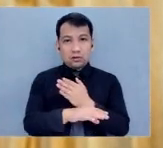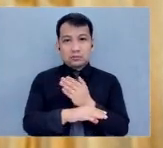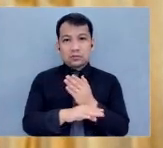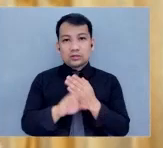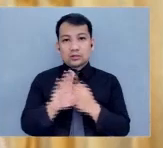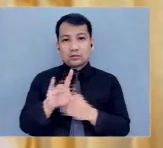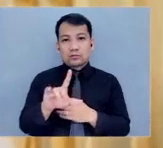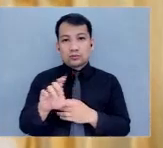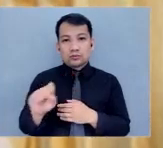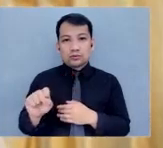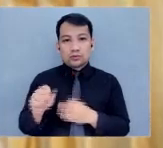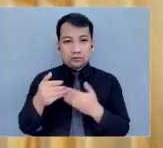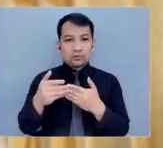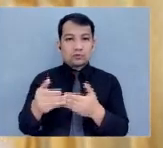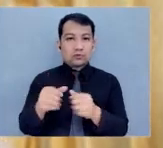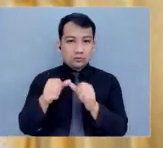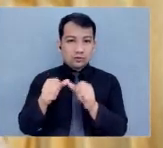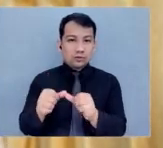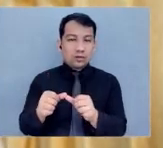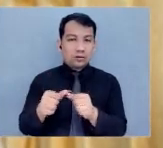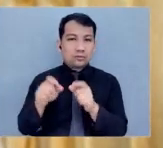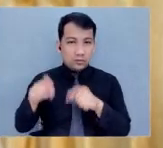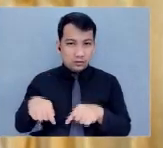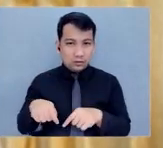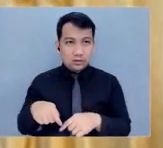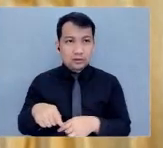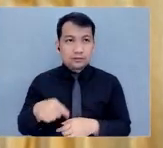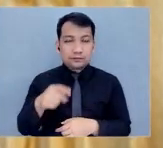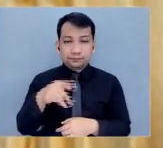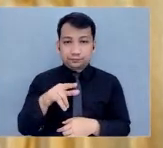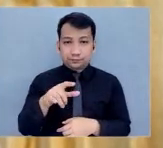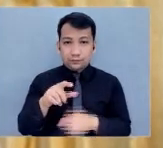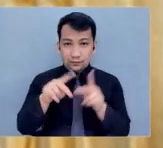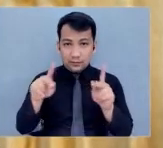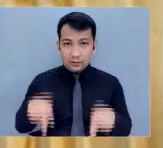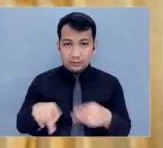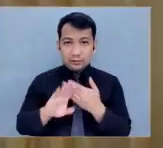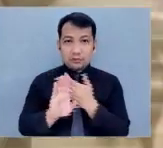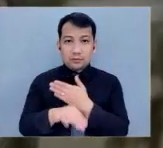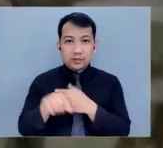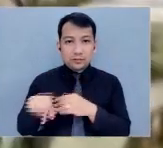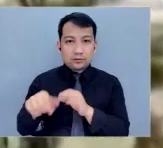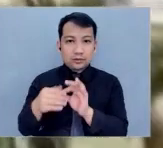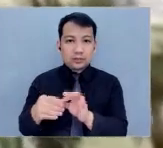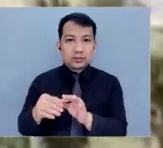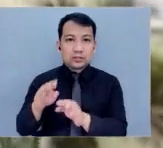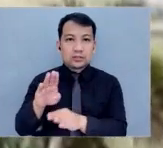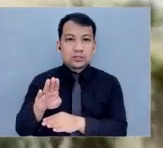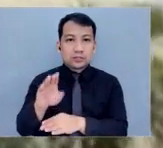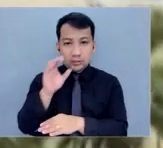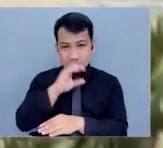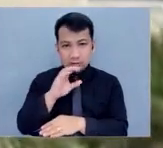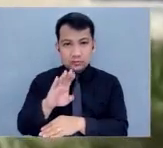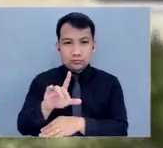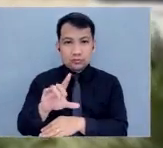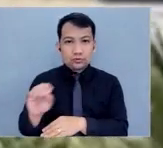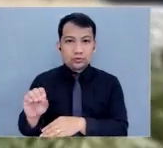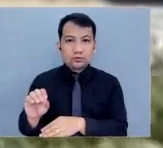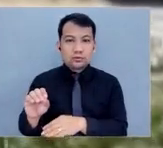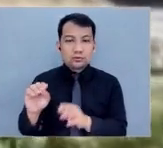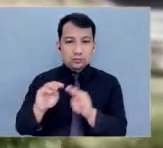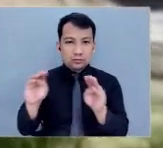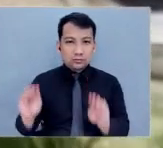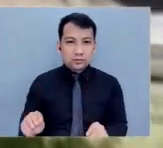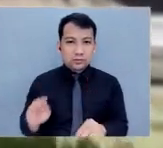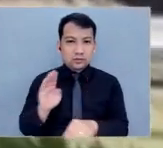were made. Soon, the pulpit panels will be returned to Bulacan. Ayon sa museo, isang